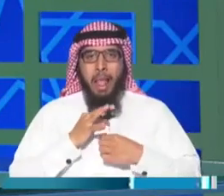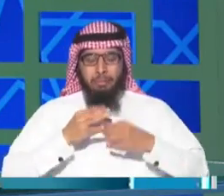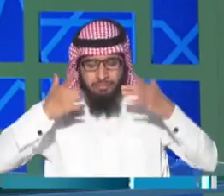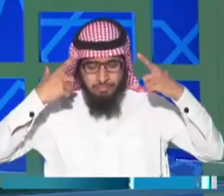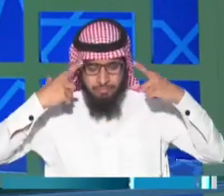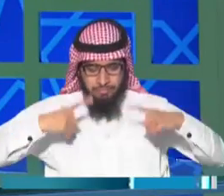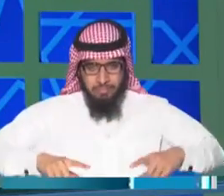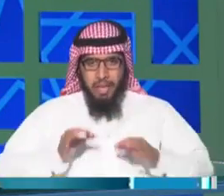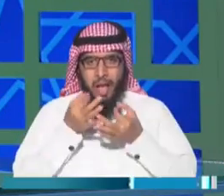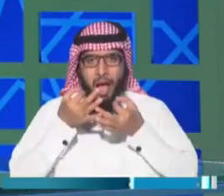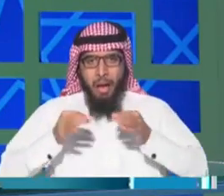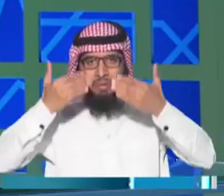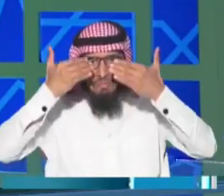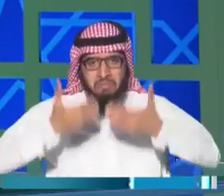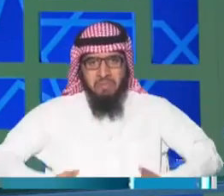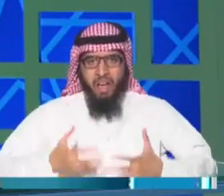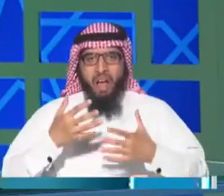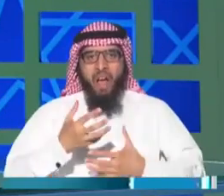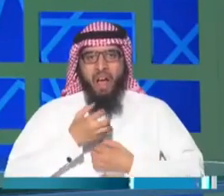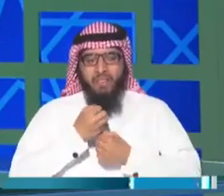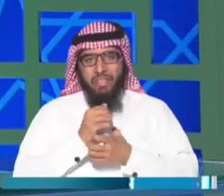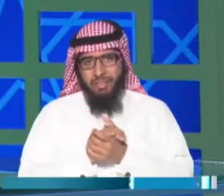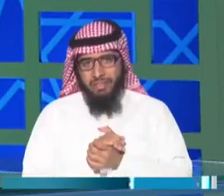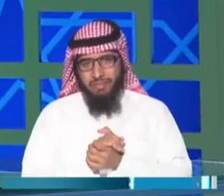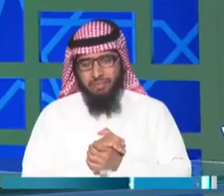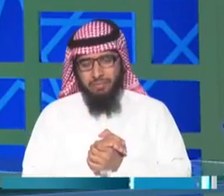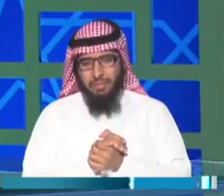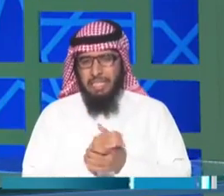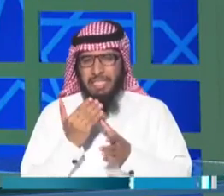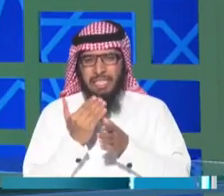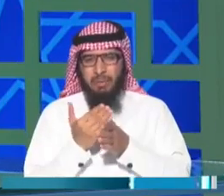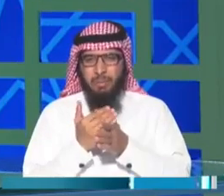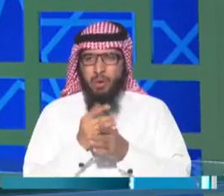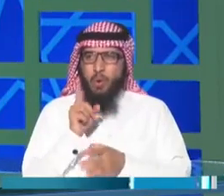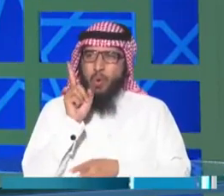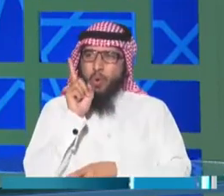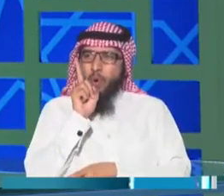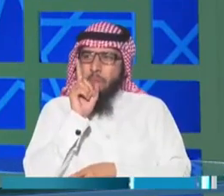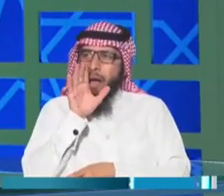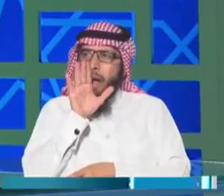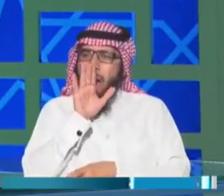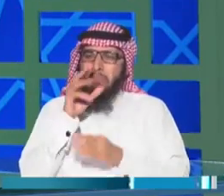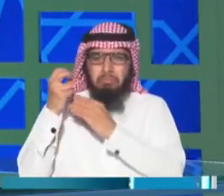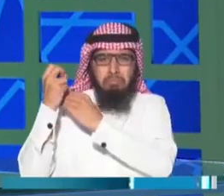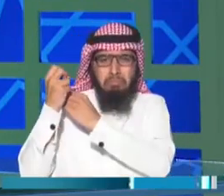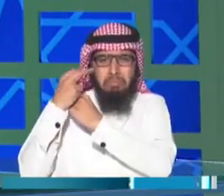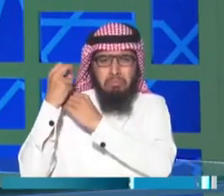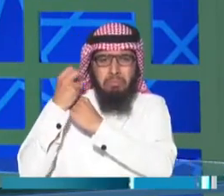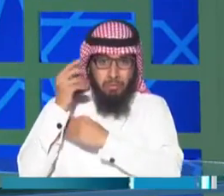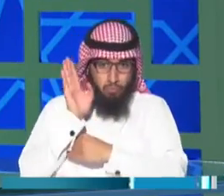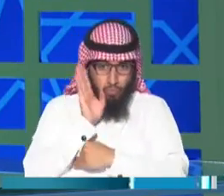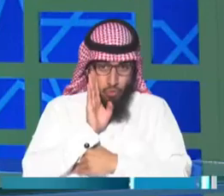عليه وينشا ناشئ الفتيان منا على ما كان عوده ابوه وهذا يعم الابن